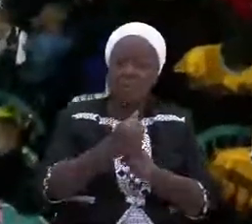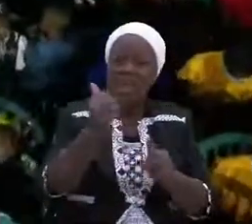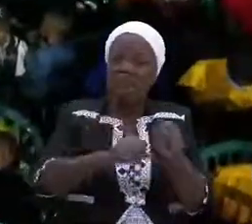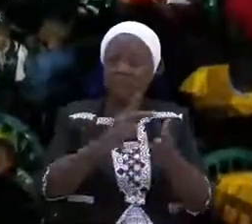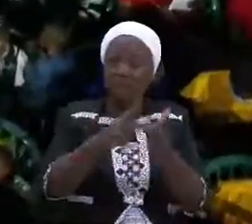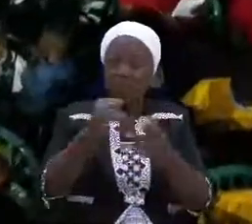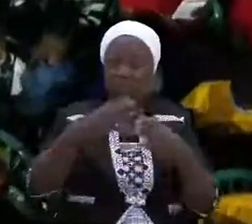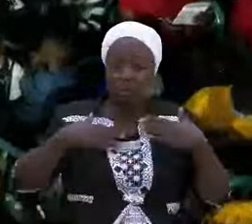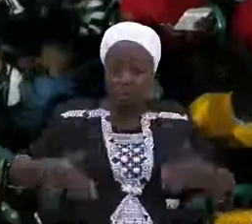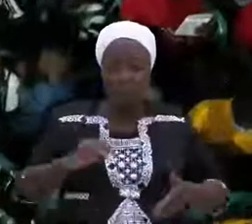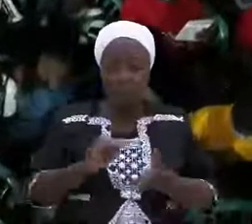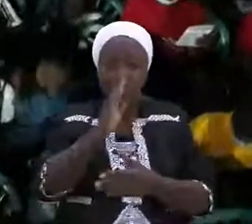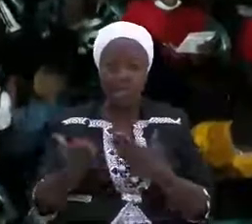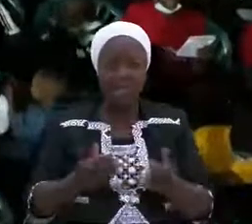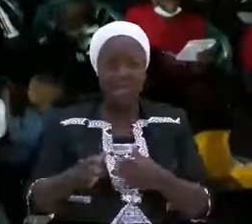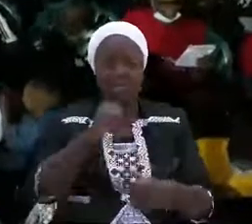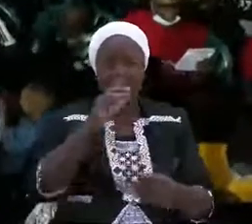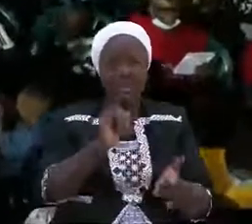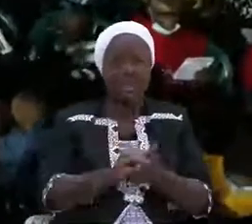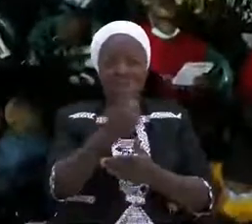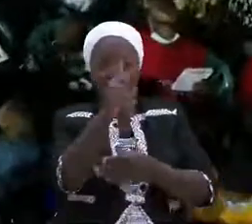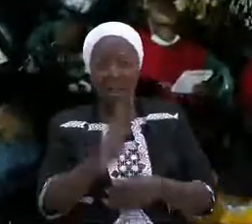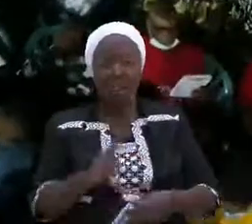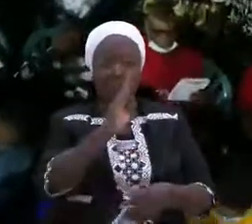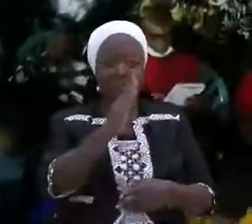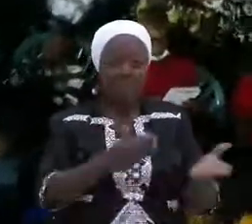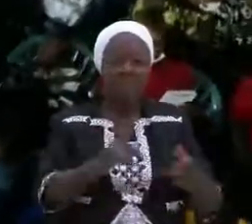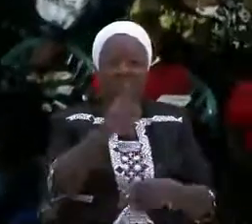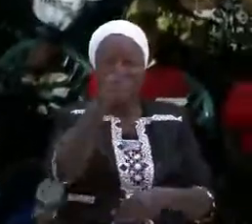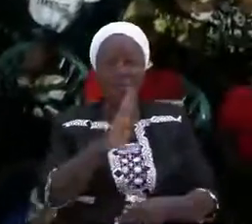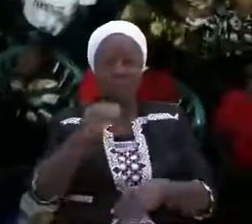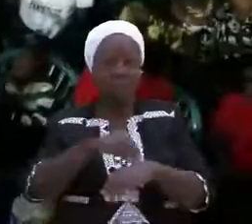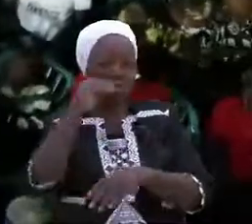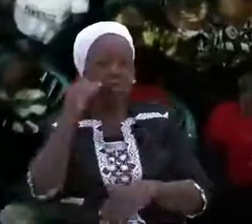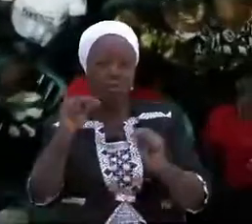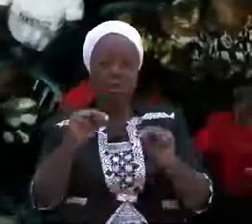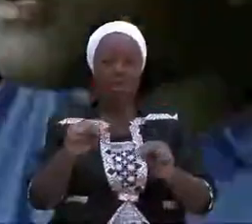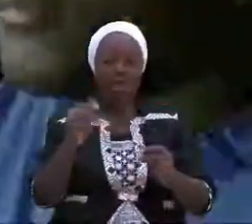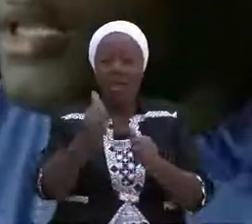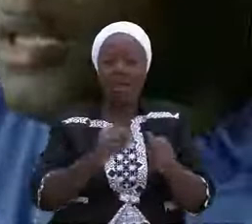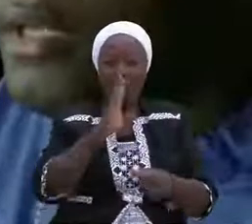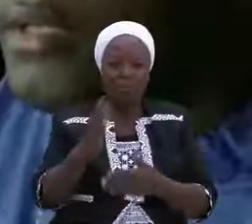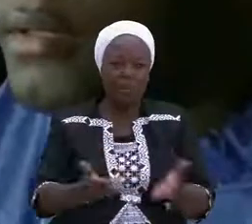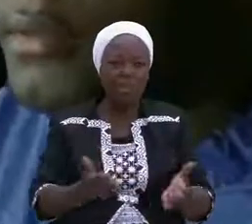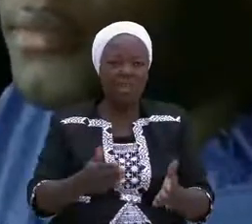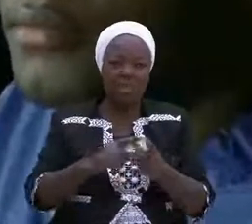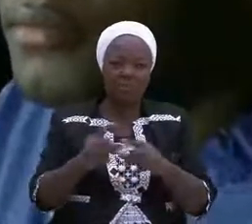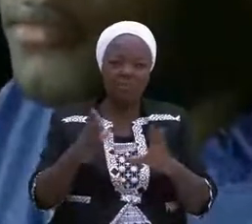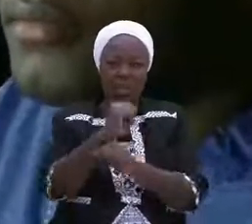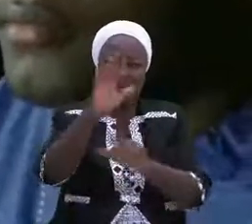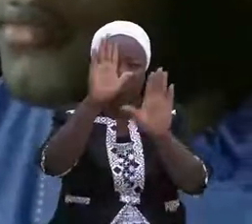vie était là. Tout est là. Il y aura un miracle de cure pour les citoyens venus de tout cœur.